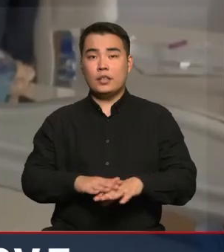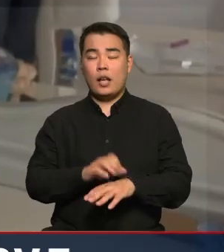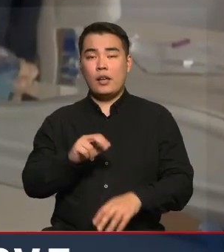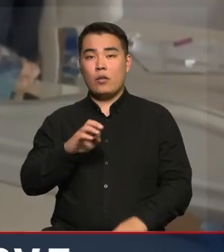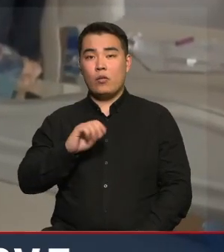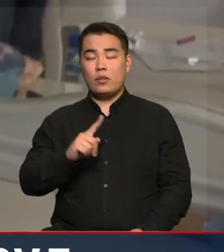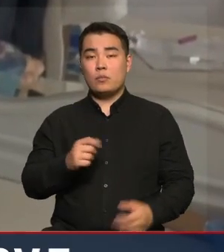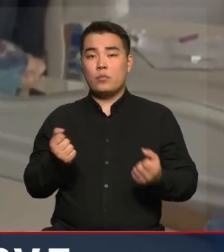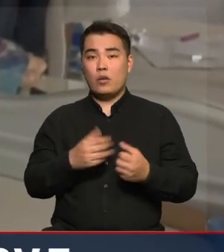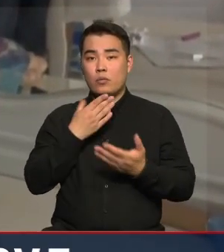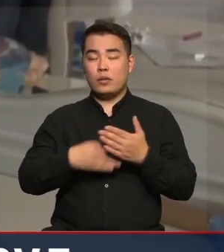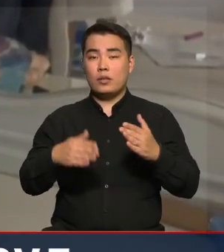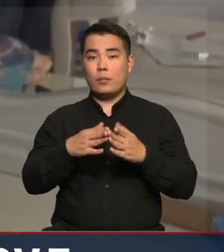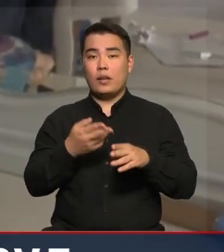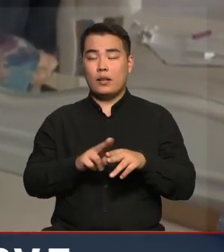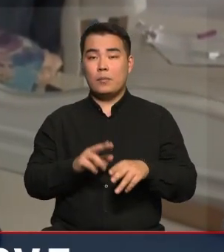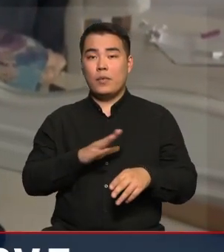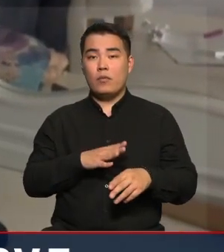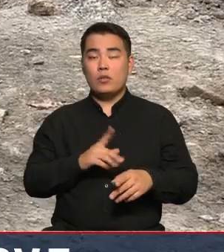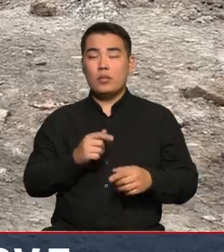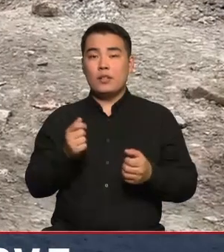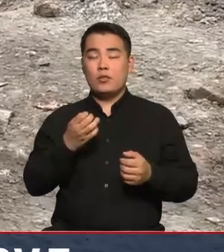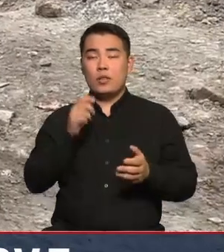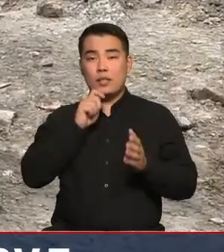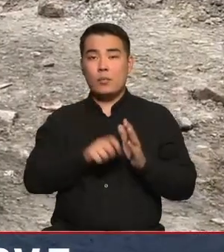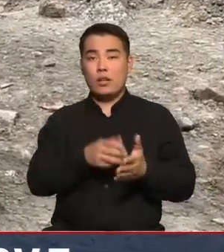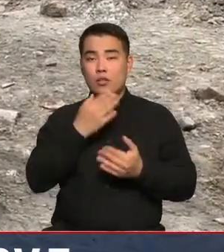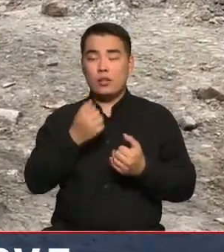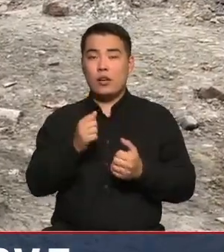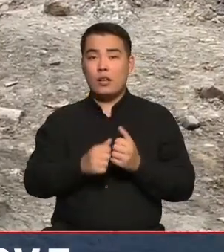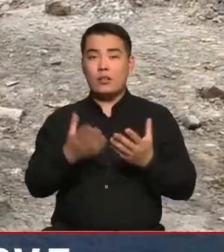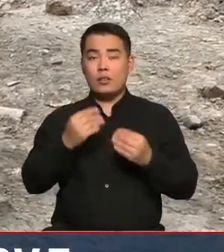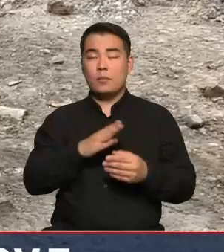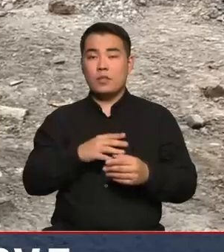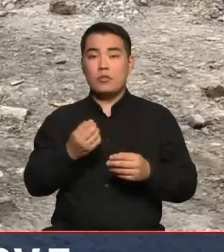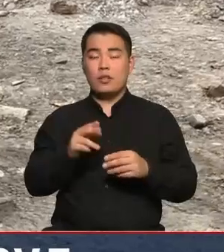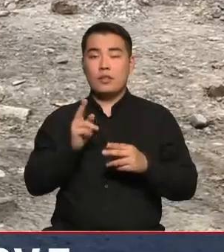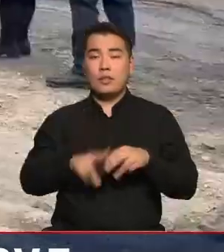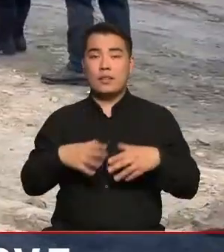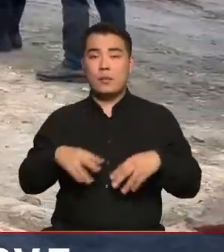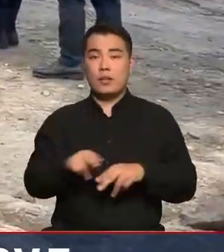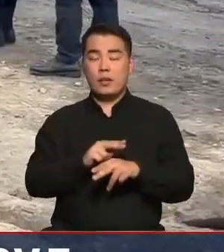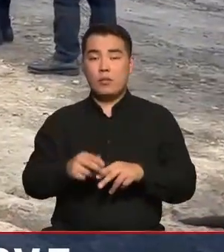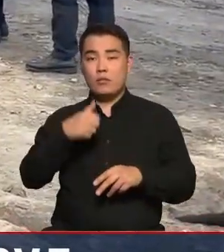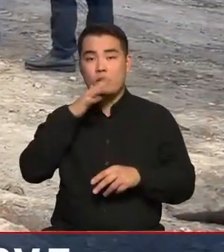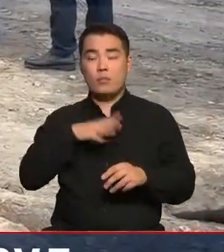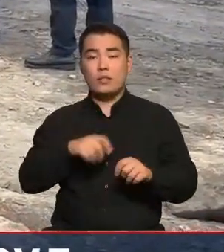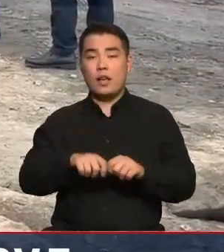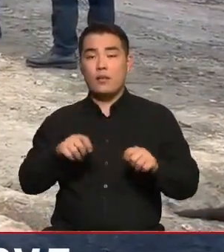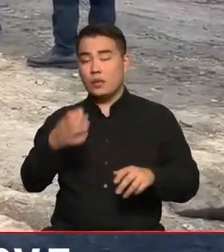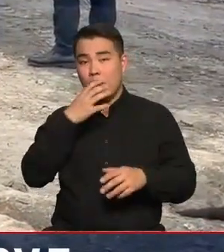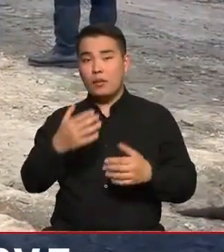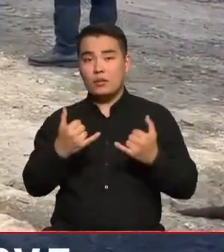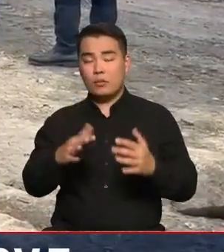мёрзнут в своих домах хорошо что ещё не наступила зима в городе по сей день не завершили ремонт теплосетей вчера запустили тепло а